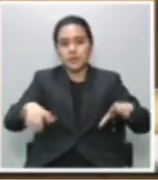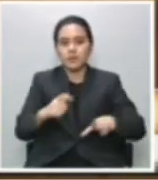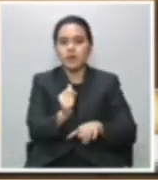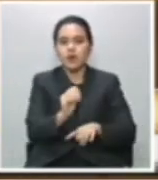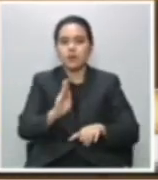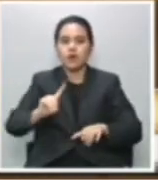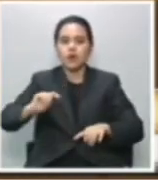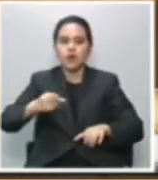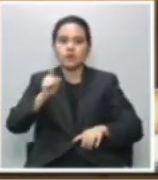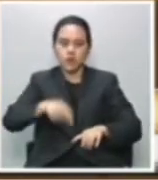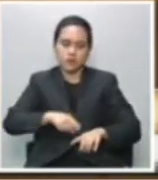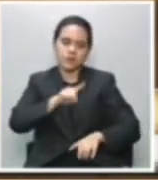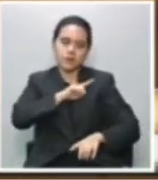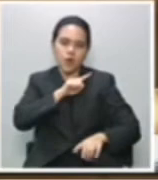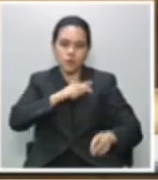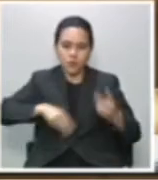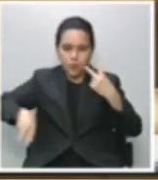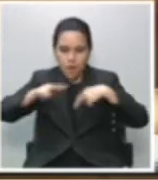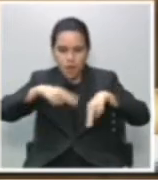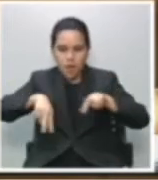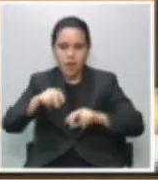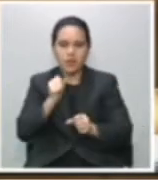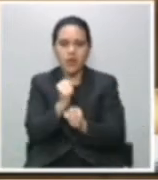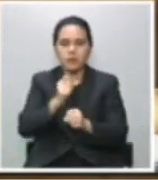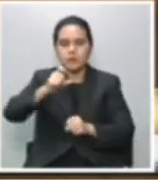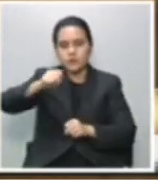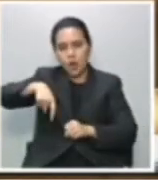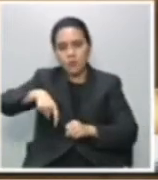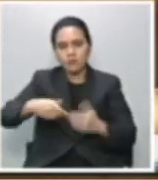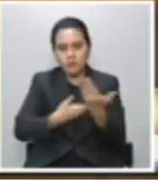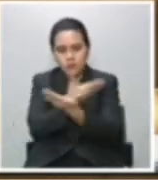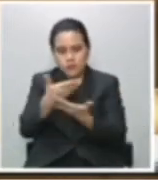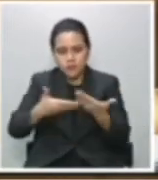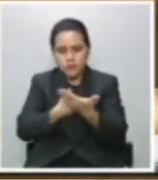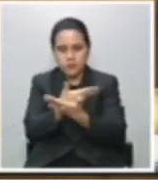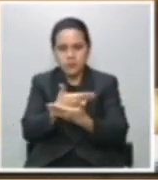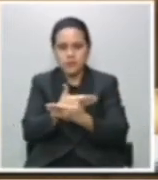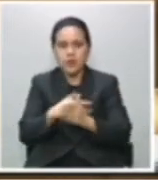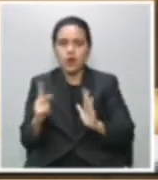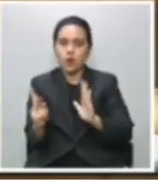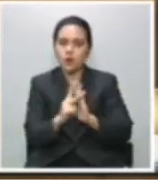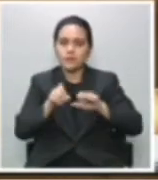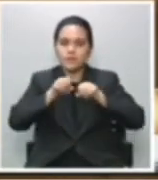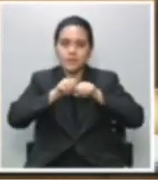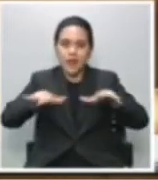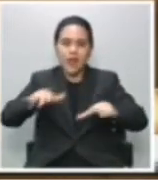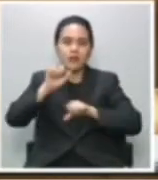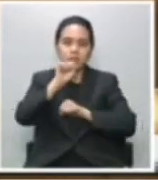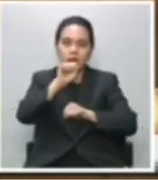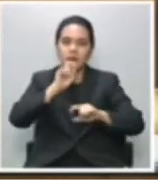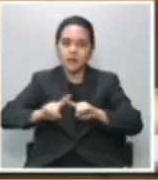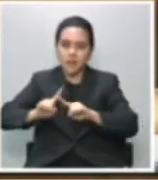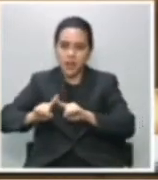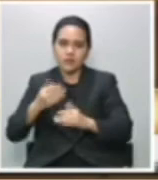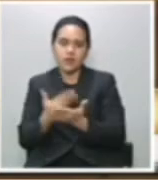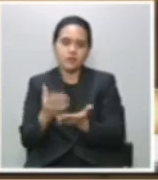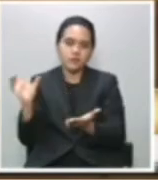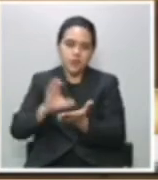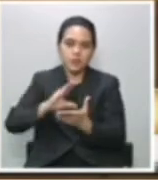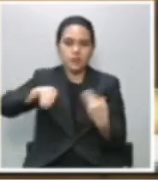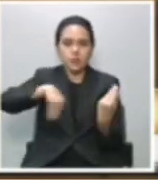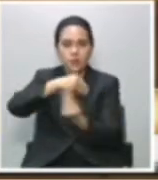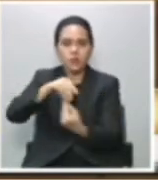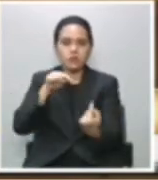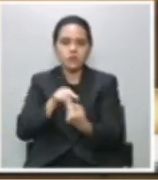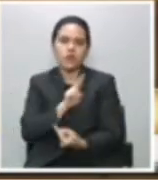ปกครองส่วนท้องถิ่นที่จะดำเนินการพิจารณาออกข้อบัญญัติออกเทศบัญญัติใช้งบประมาณผ่านสภาตัวเ